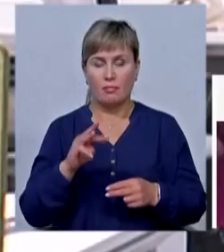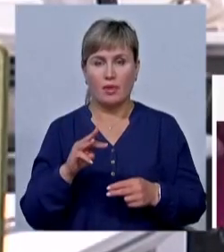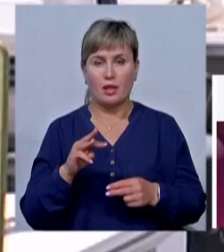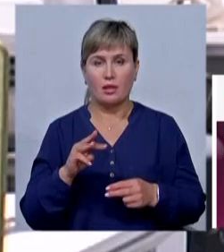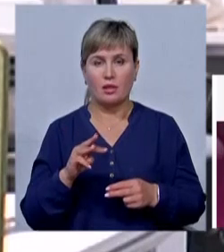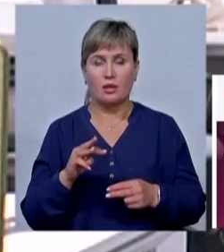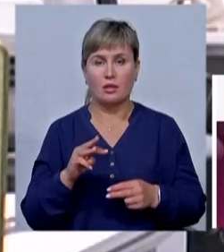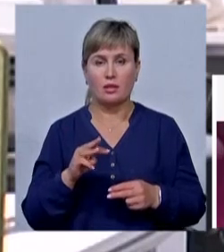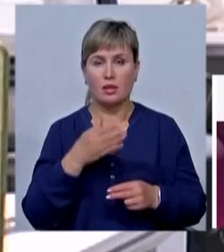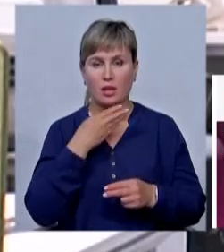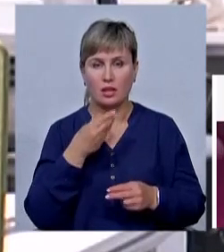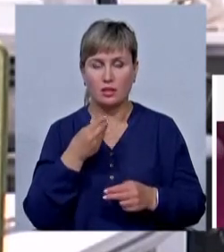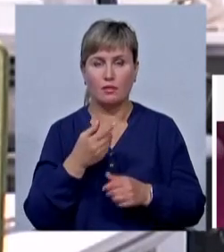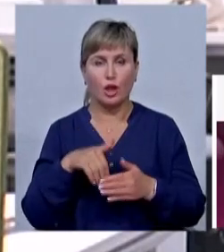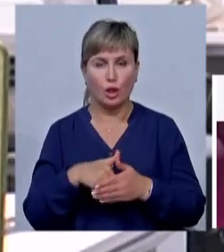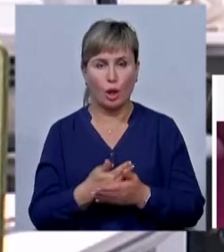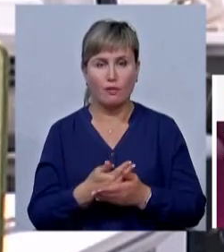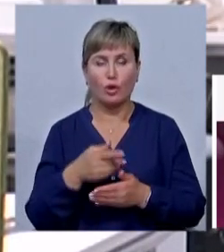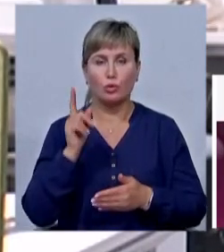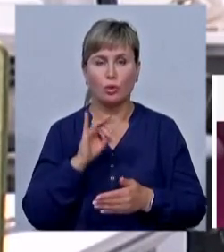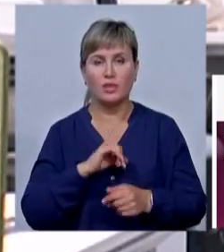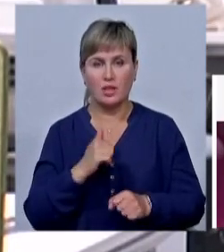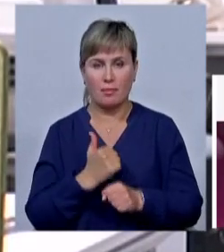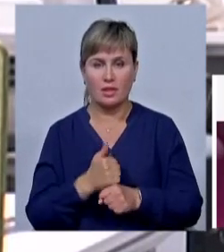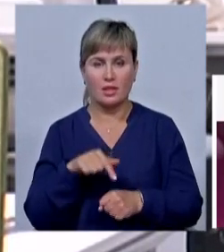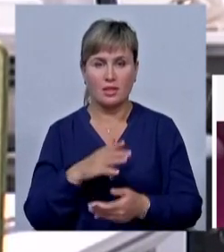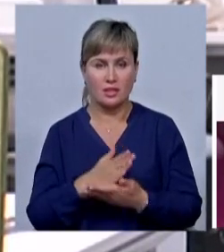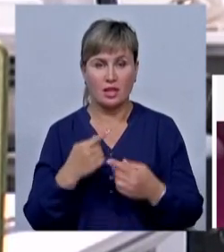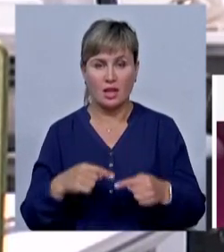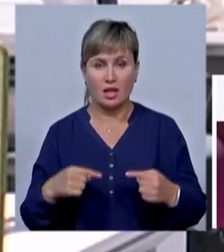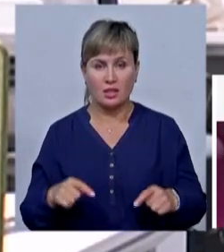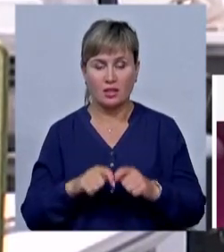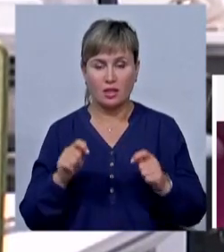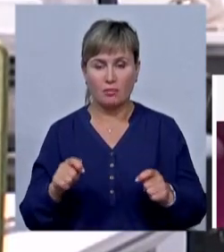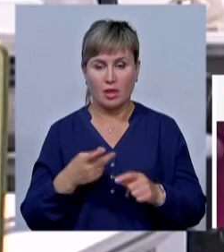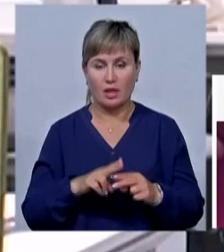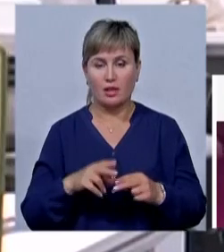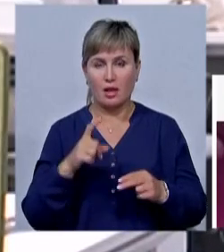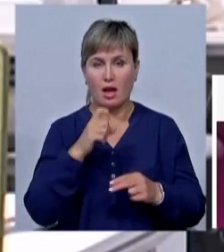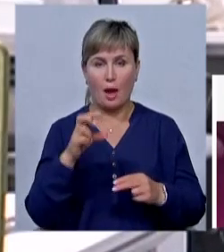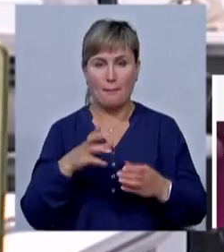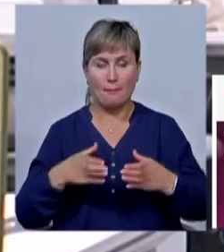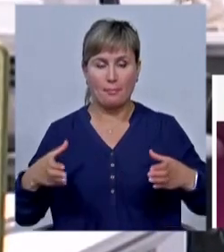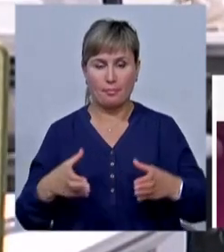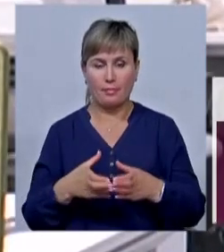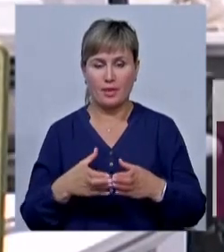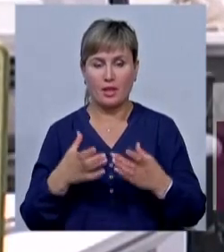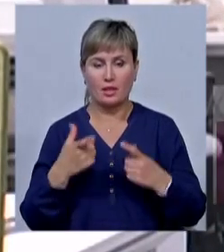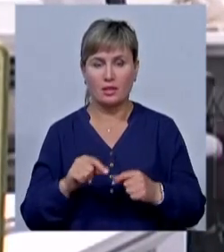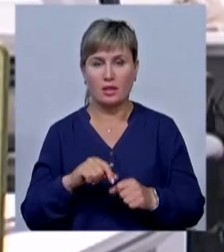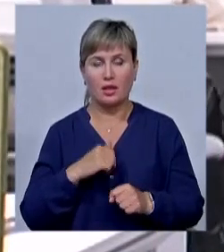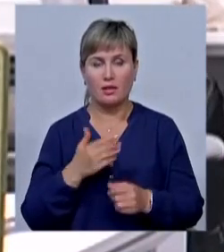уютный, он классный, он новый. И самое главное, здесь сидят другие стартаперы. Это своего рода хаб. Хаб, где, допустим, в Астане